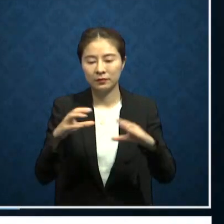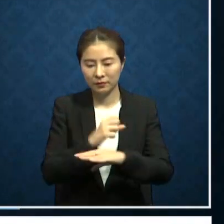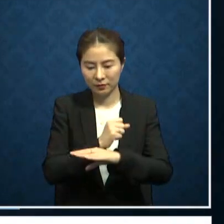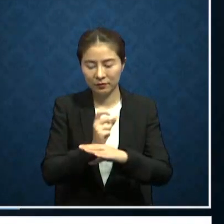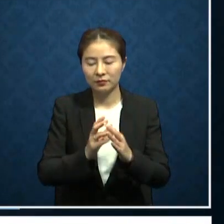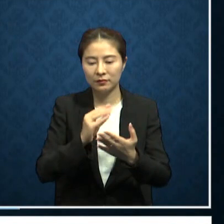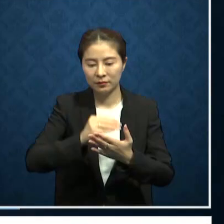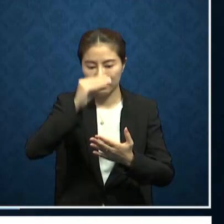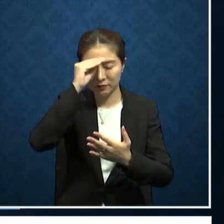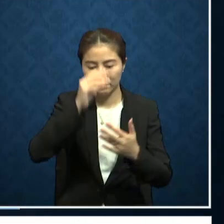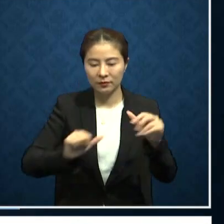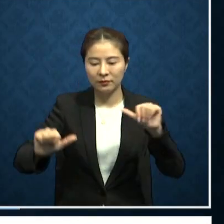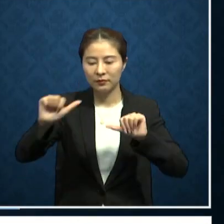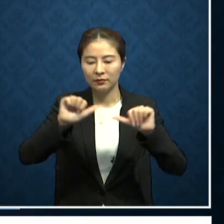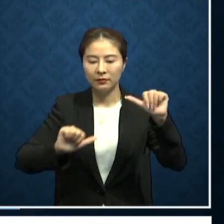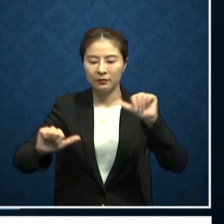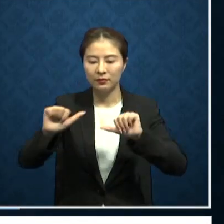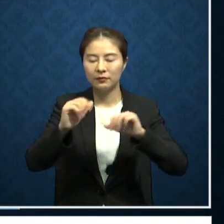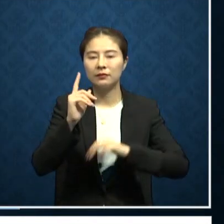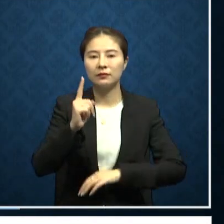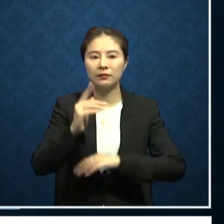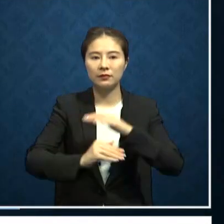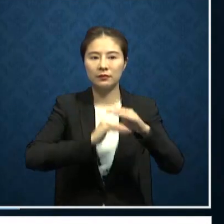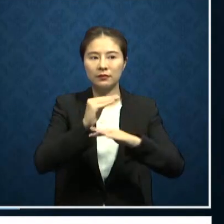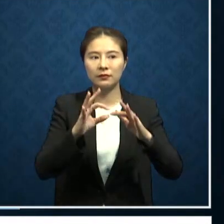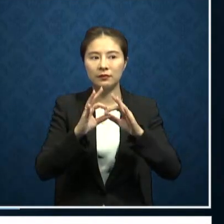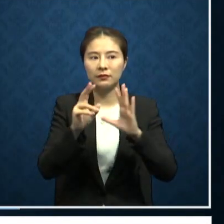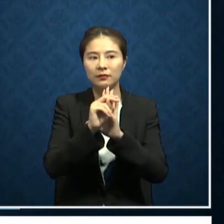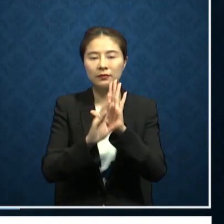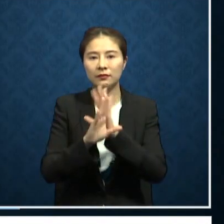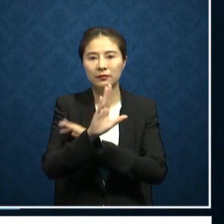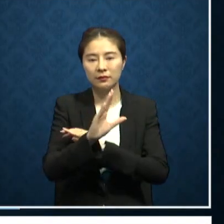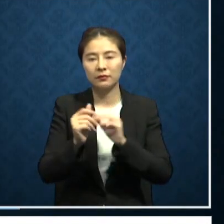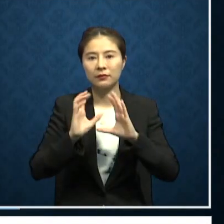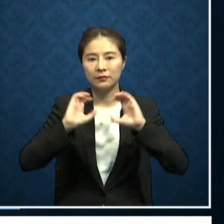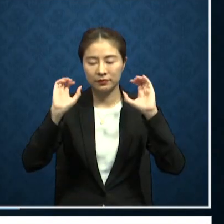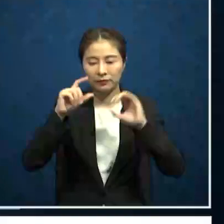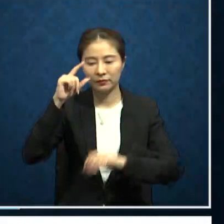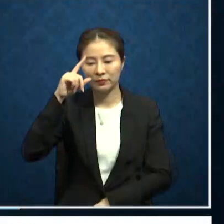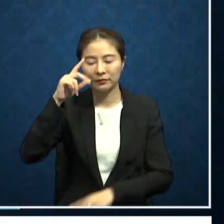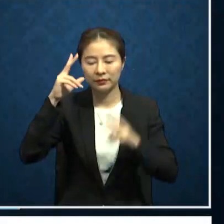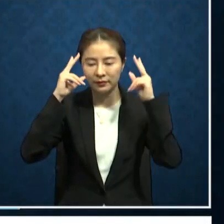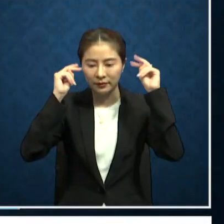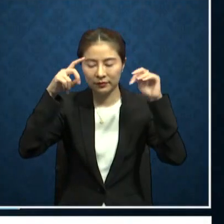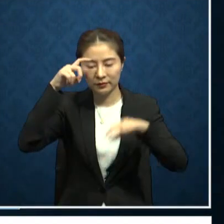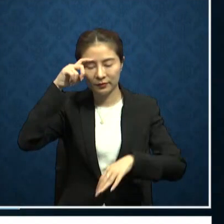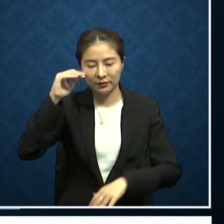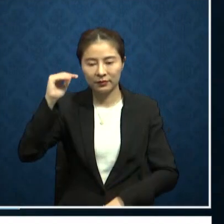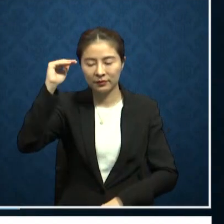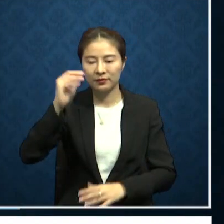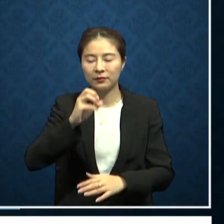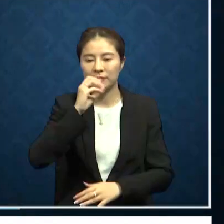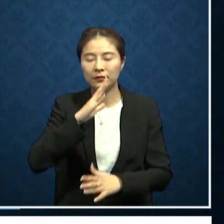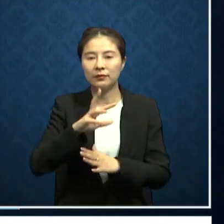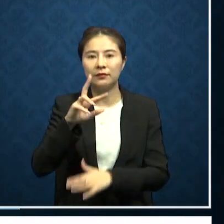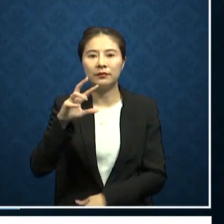การศึกษาและวิทยาศาสตร์ค่ะจากนโยบายรัฐบาลนะคะของนายเศรษฐาทวีศิลป์นายกรัฐมนตรีได้แถลงต่อคณะรัฐมนตรี